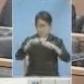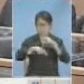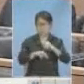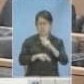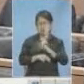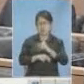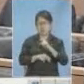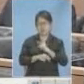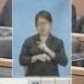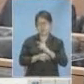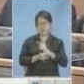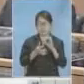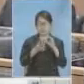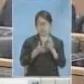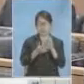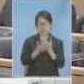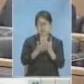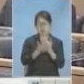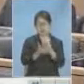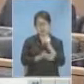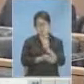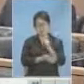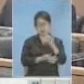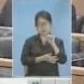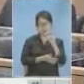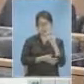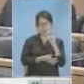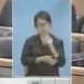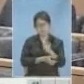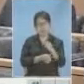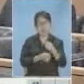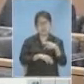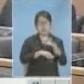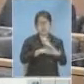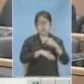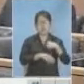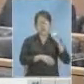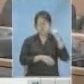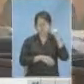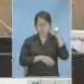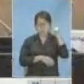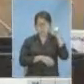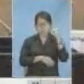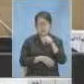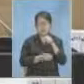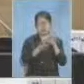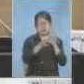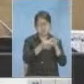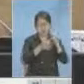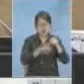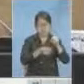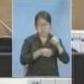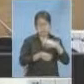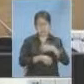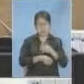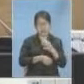ของสวัสดิการนะครับตรงนี้ ผมเข้าใจประเด็นของท่านท่านห่วงใยนะครับว่าอยากให้กรมการปกครอง